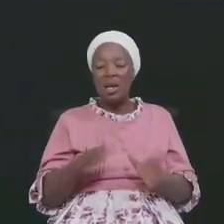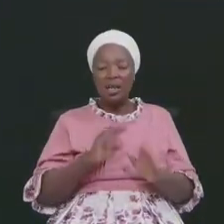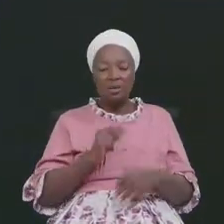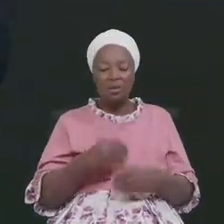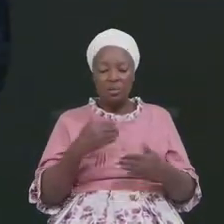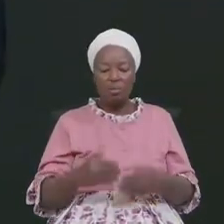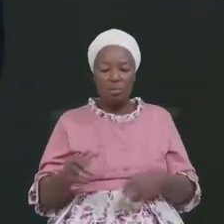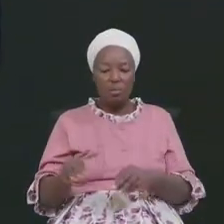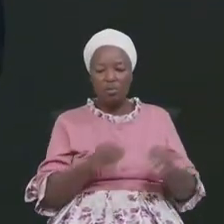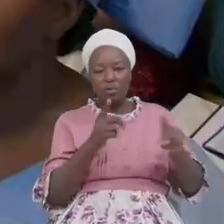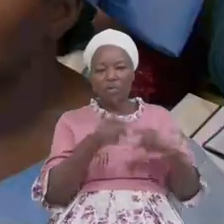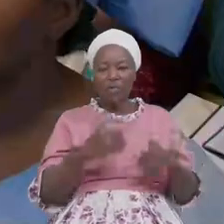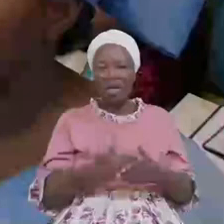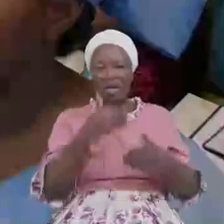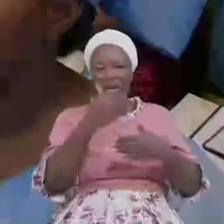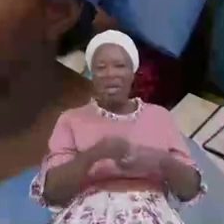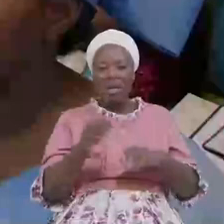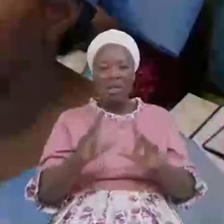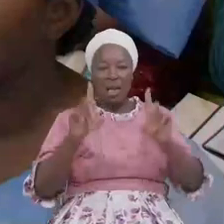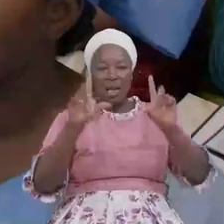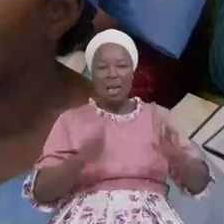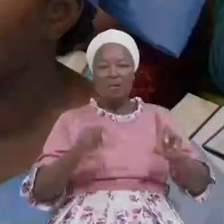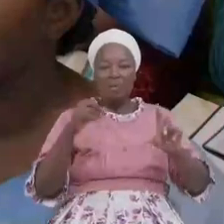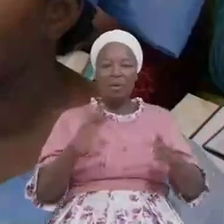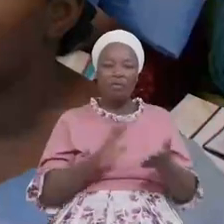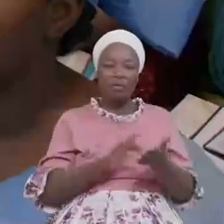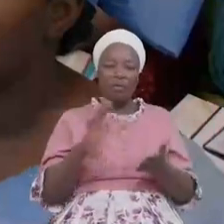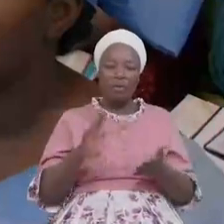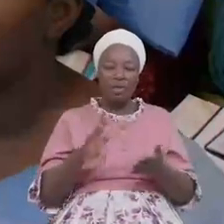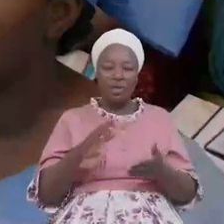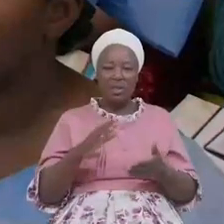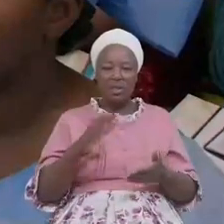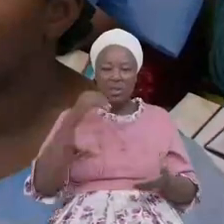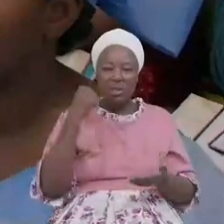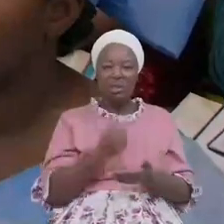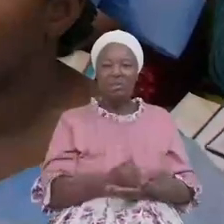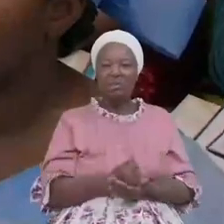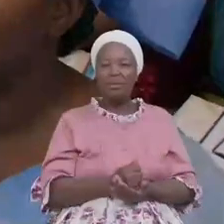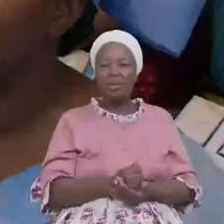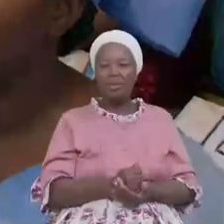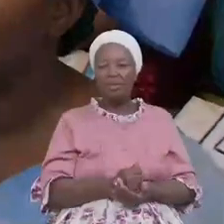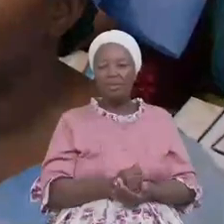supérieur de la gloire. Donnez-moi un bon amen.